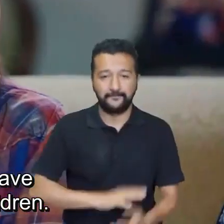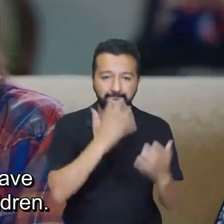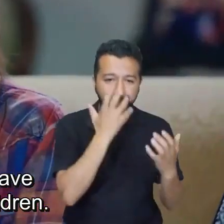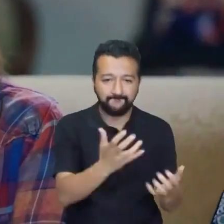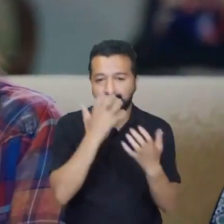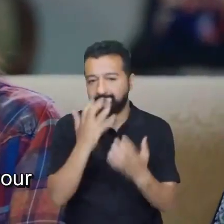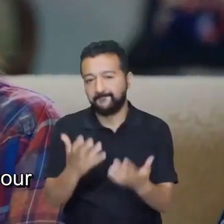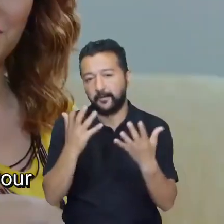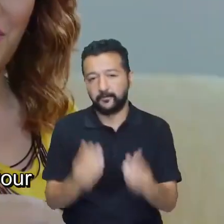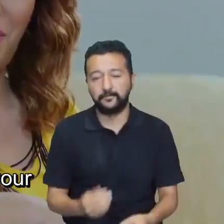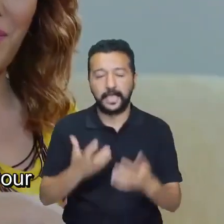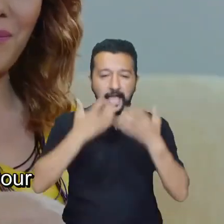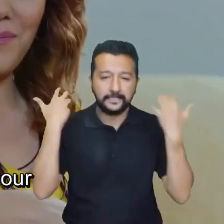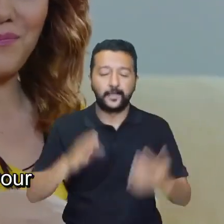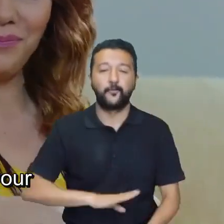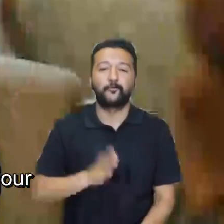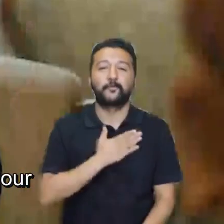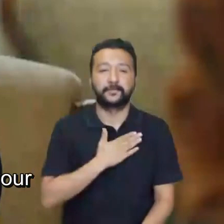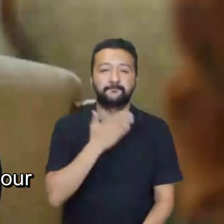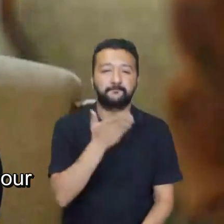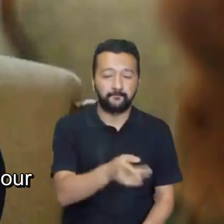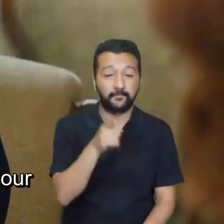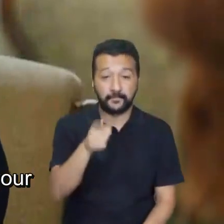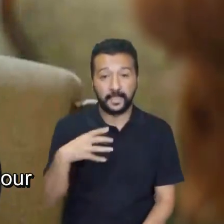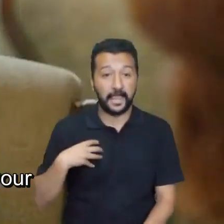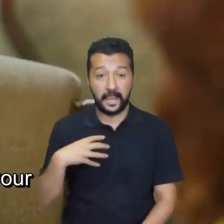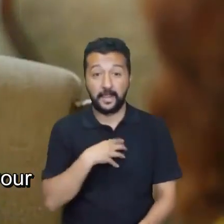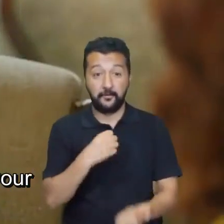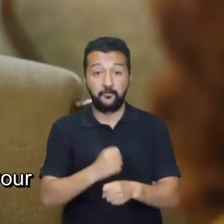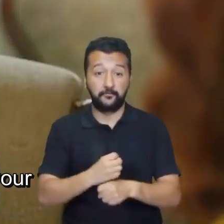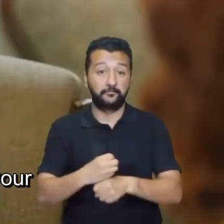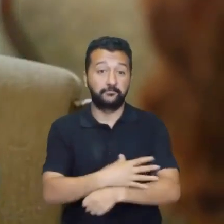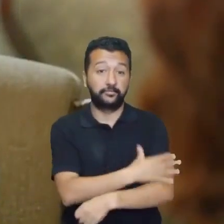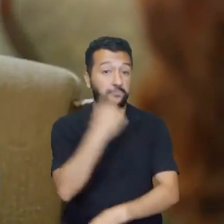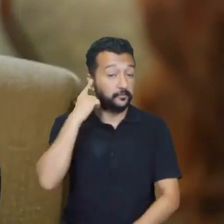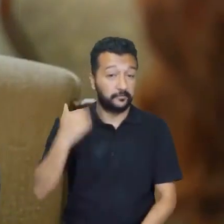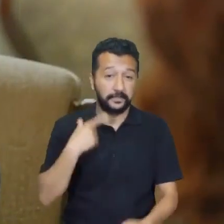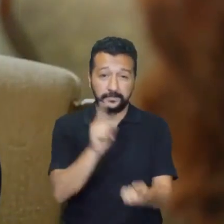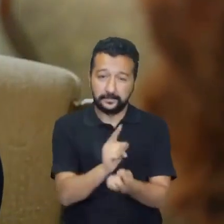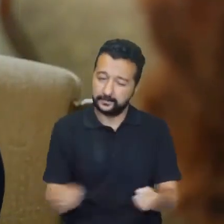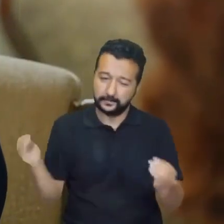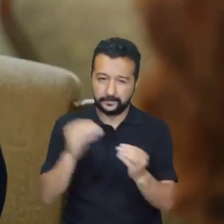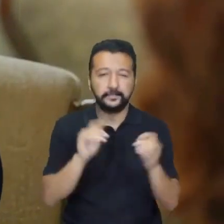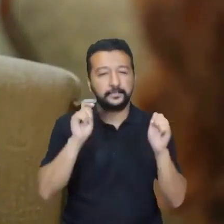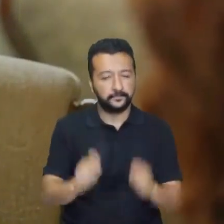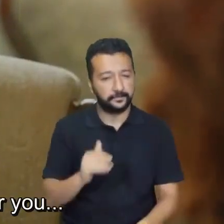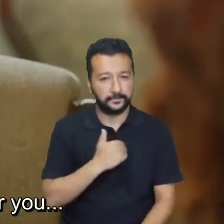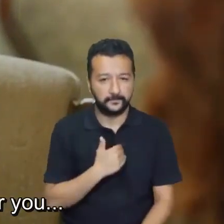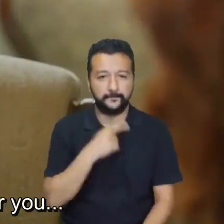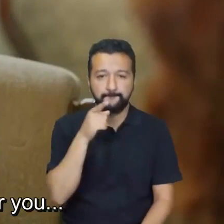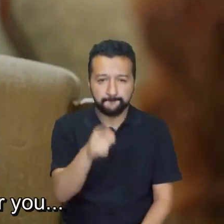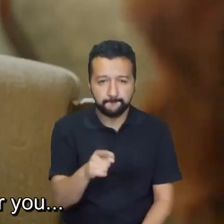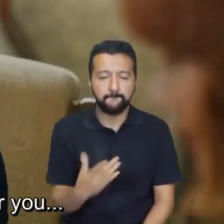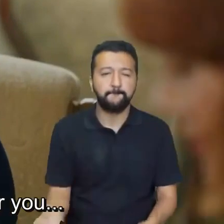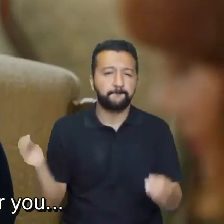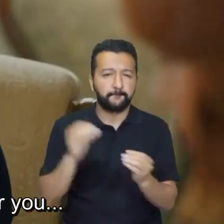evlatlarıma adadım. Aslan oğlum benim. Sen ananı gururlandırdın ya. Ben de üstüme düşeni yapacağım.